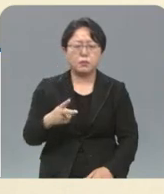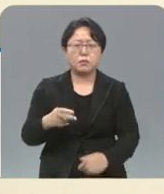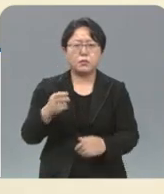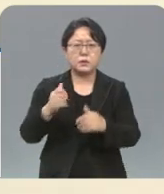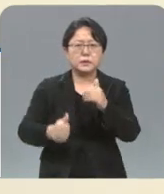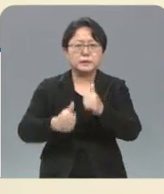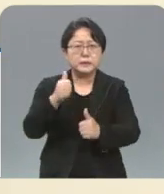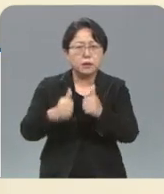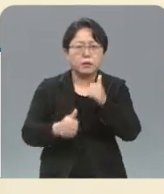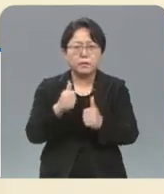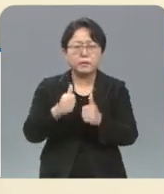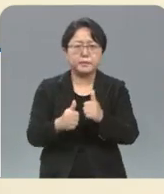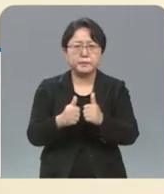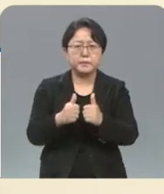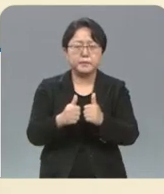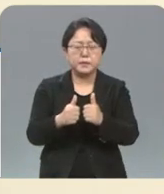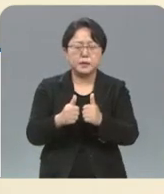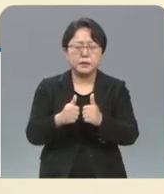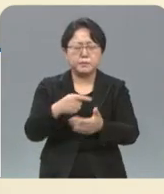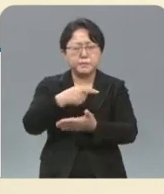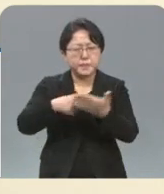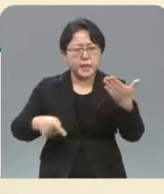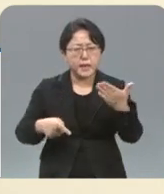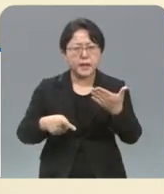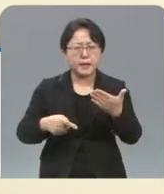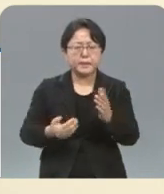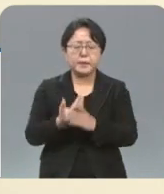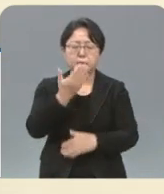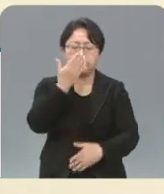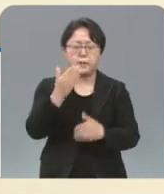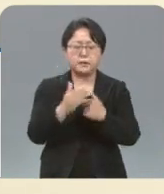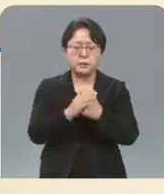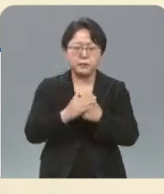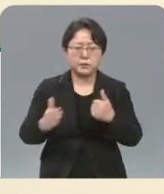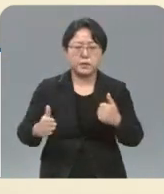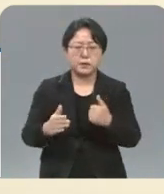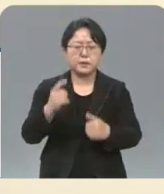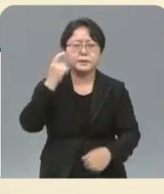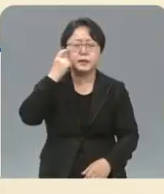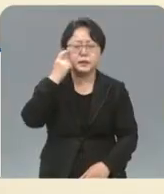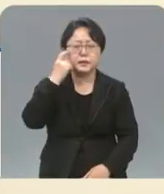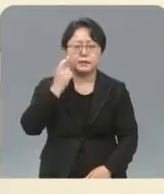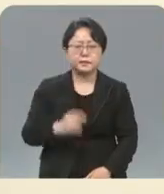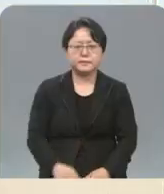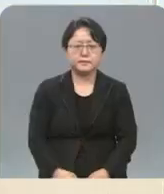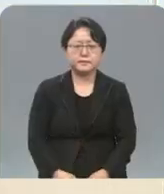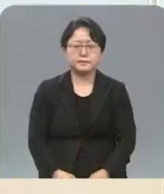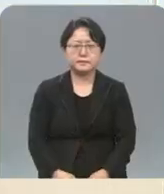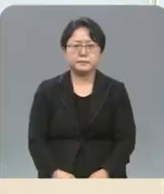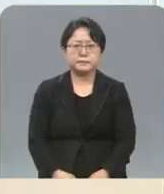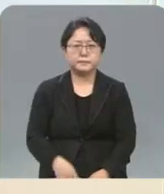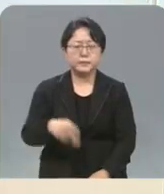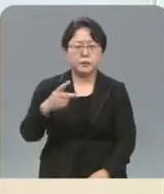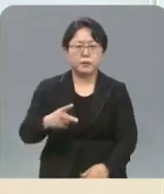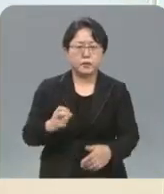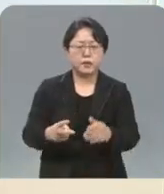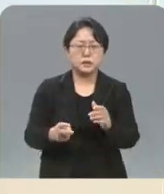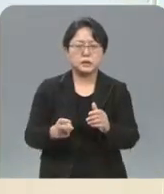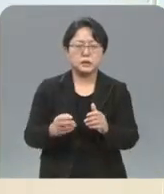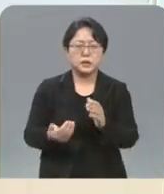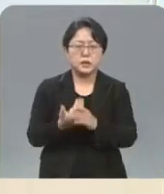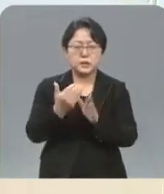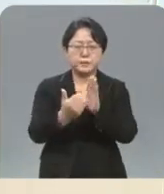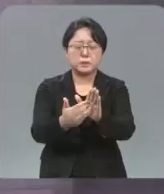자칫 재시험으로 인한 선의의 피해가 발생할 수 있다는 점도 고려했습니다. 또 재발 방지를